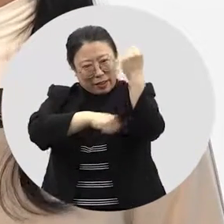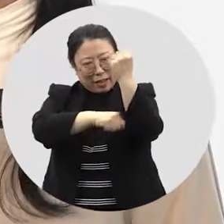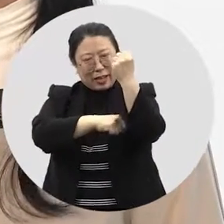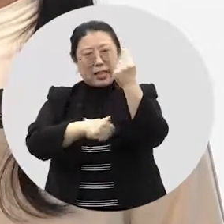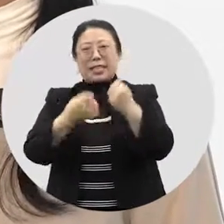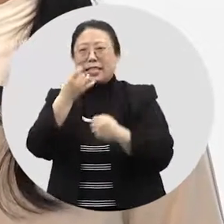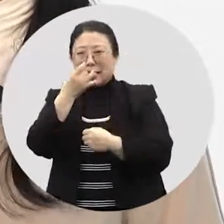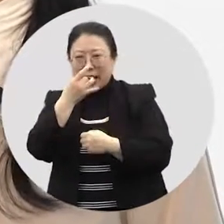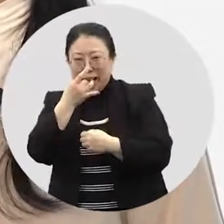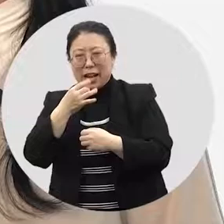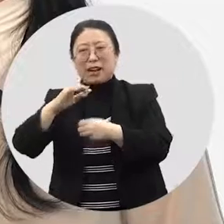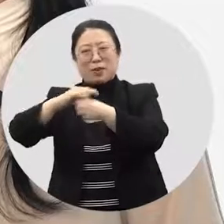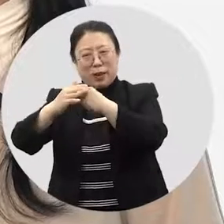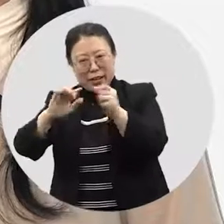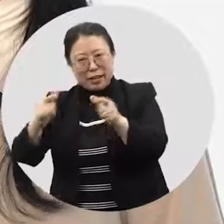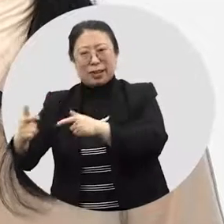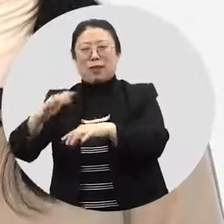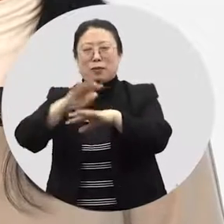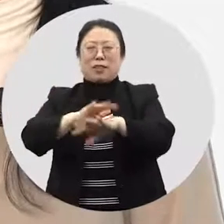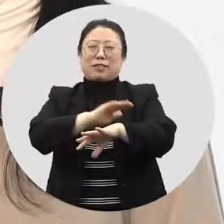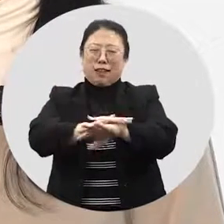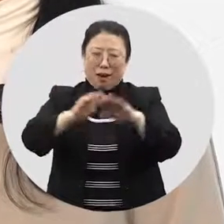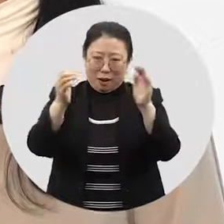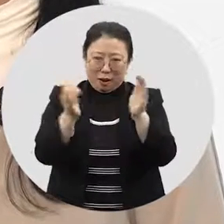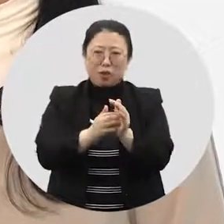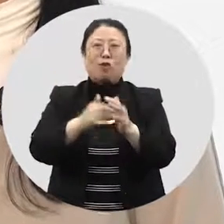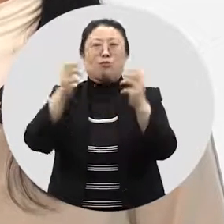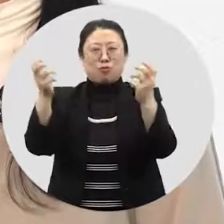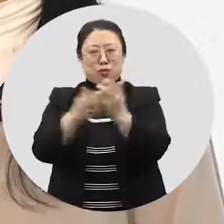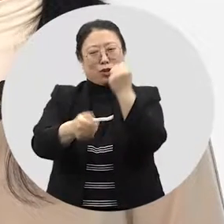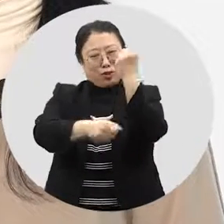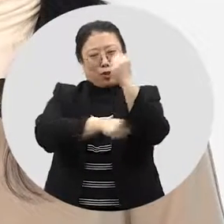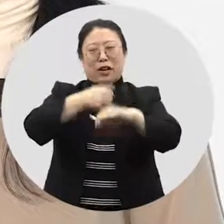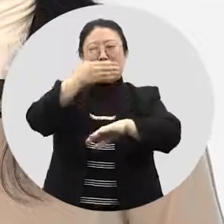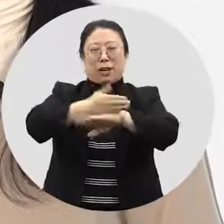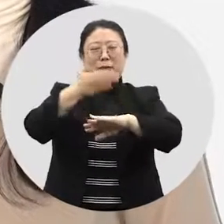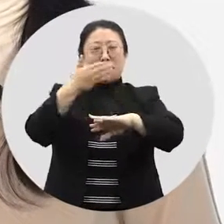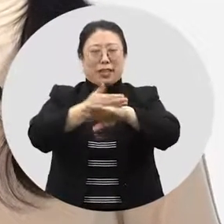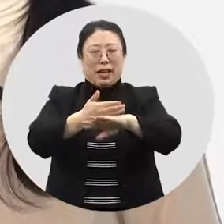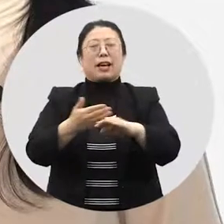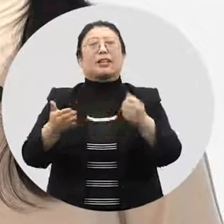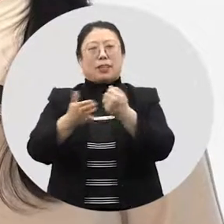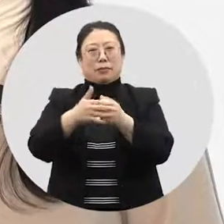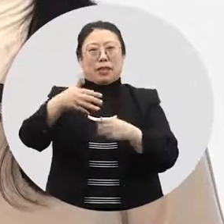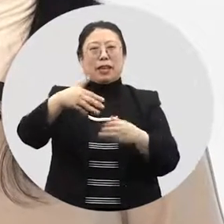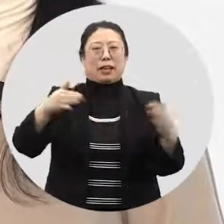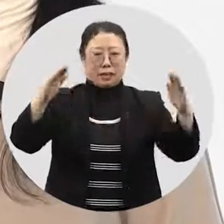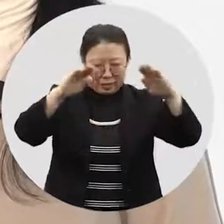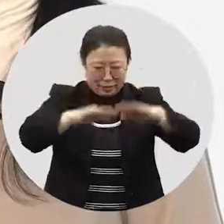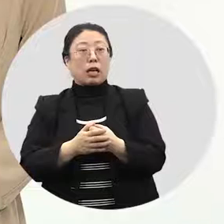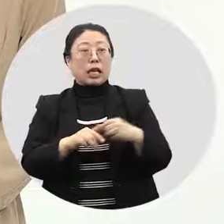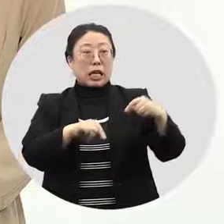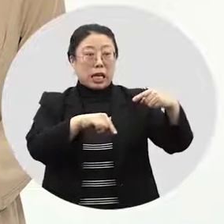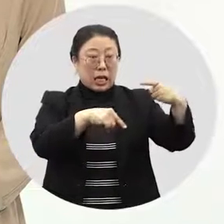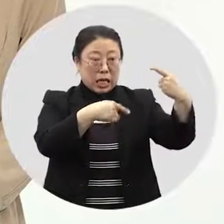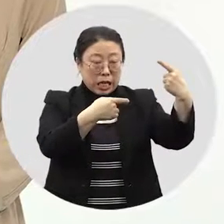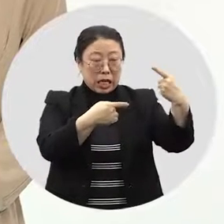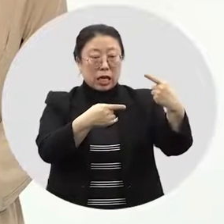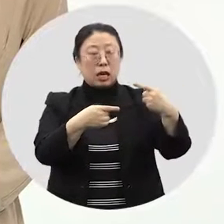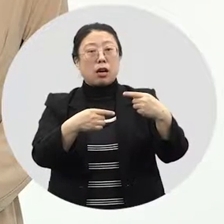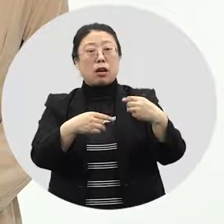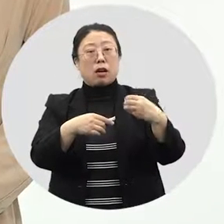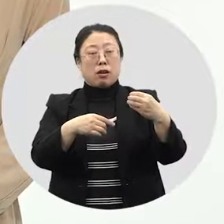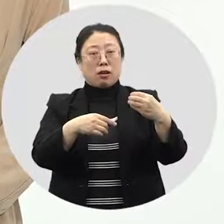햅쌀과 햇과일로 농사일을 무사히 끝내고 풍성한 수학을 거두게 된 것에 감사드리는 차례를 지내죠